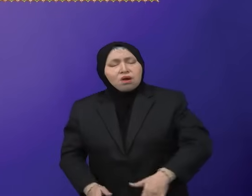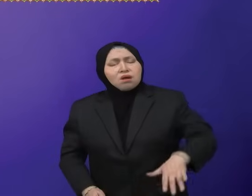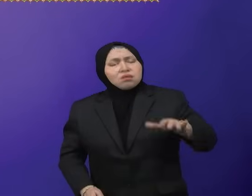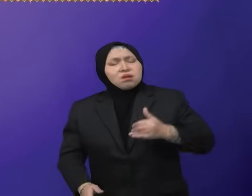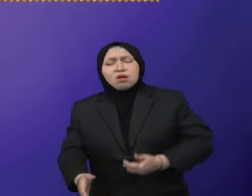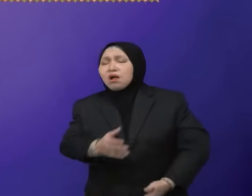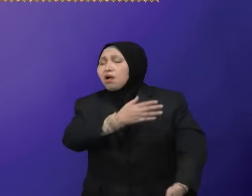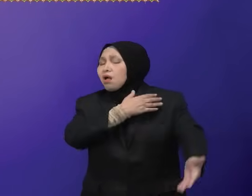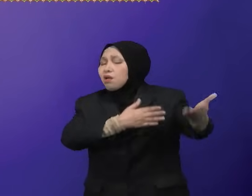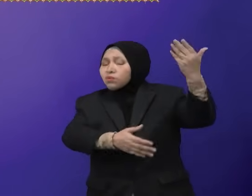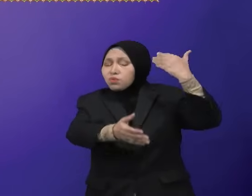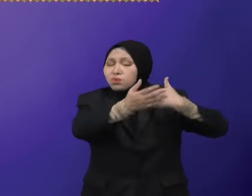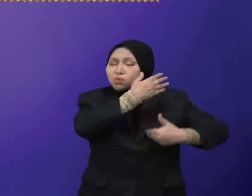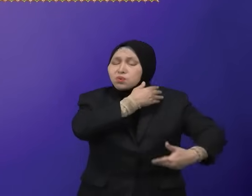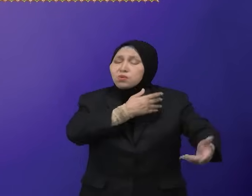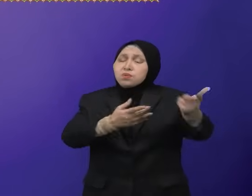yatuba